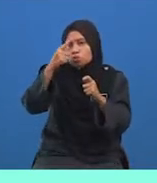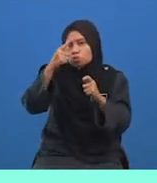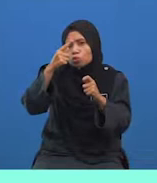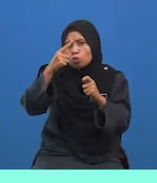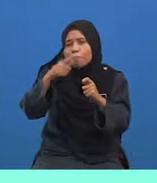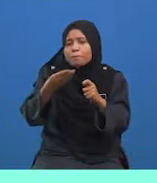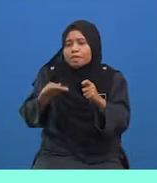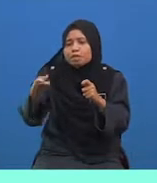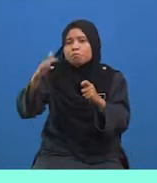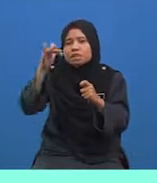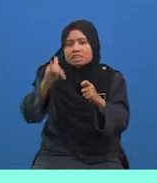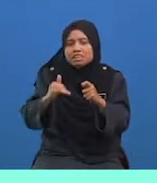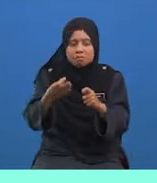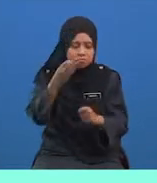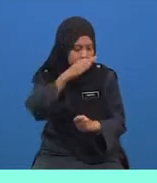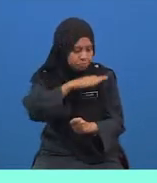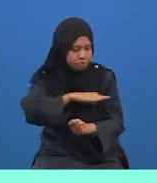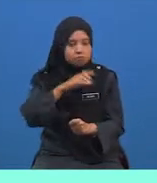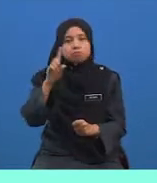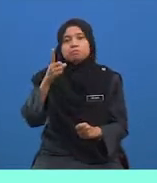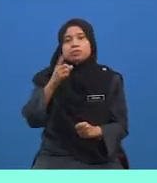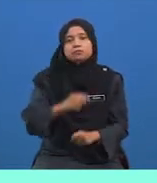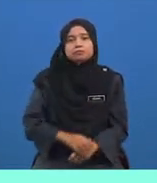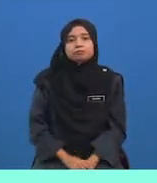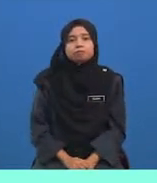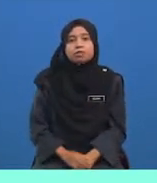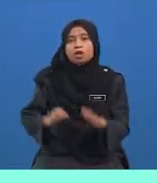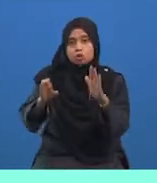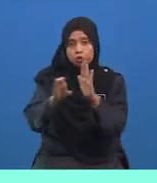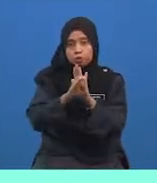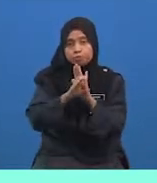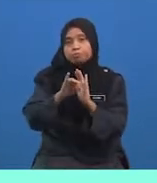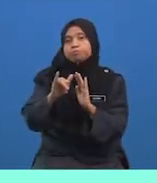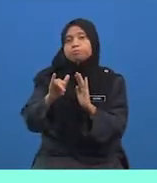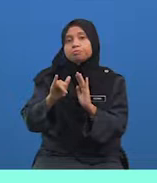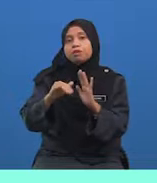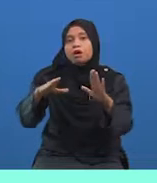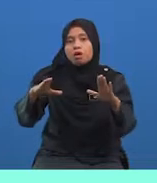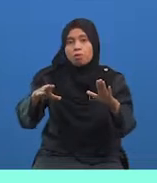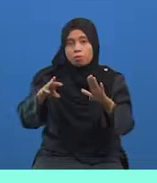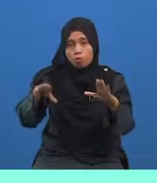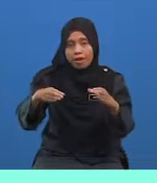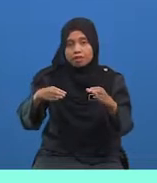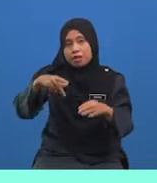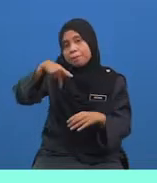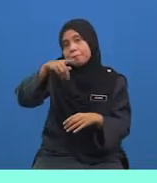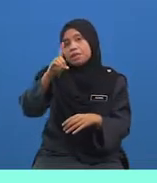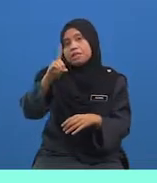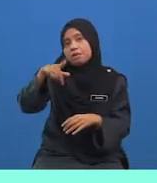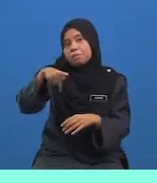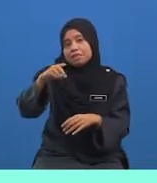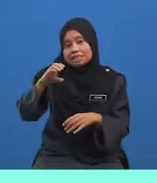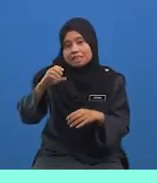untuk hal-hal yang bermanfaat. Contohnya, membuat PDPC